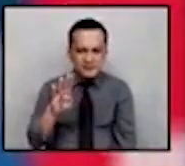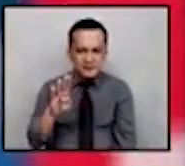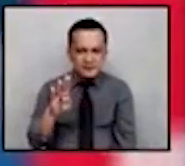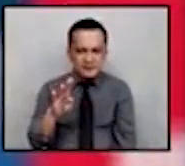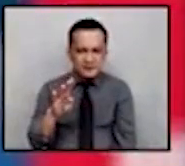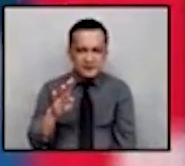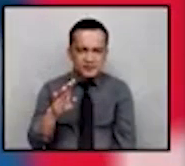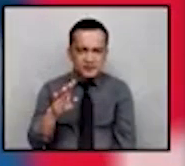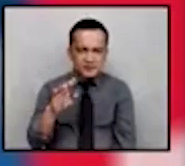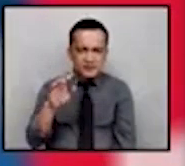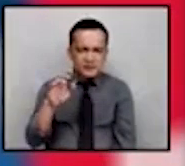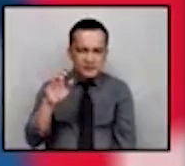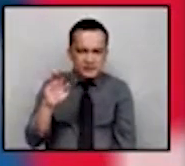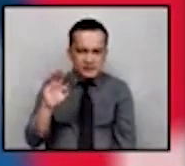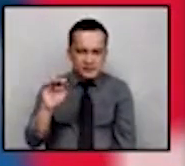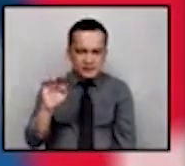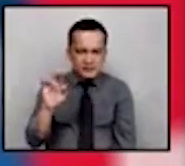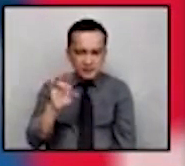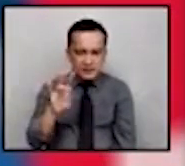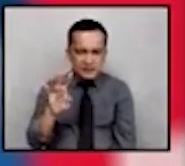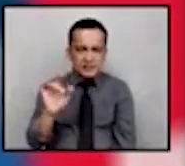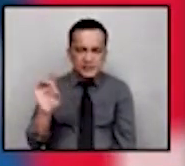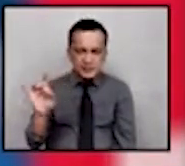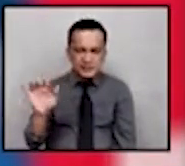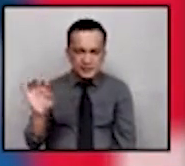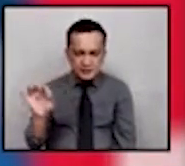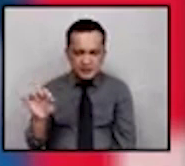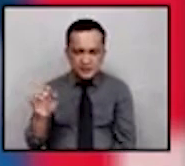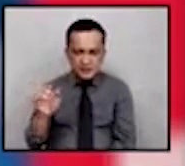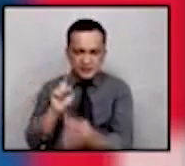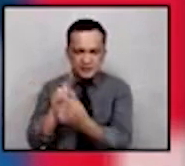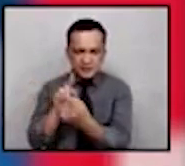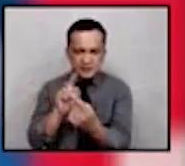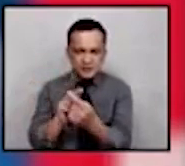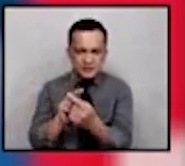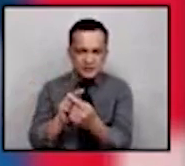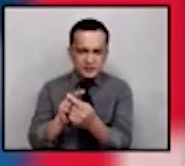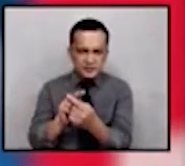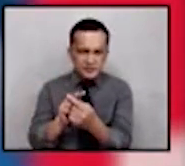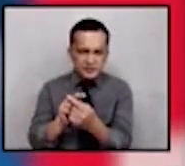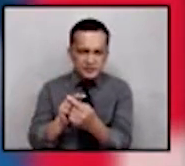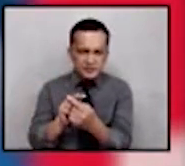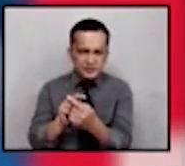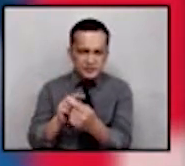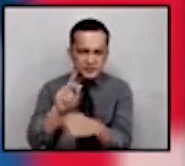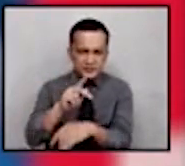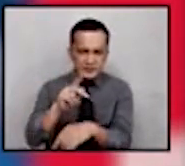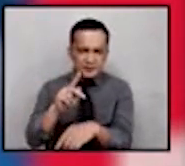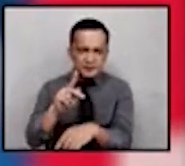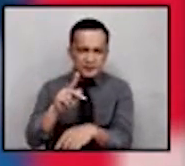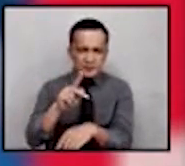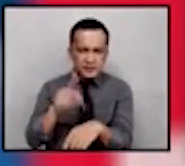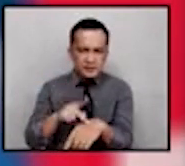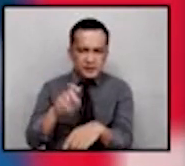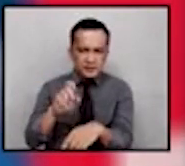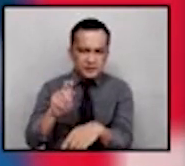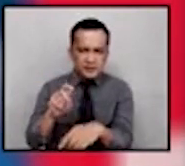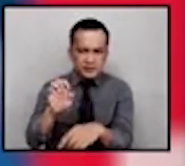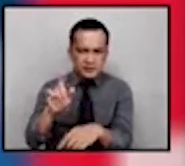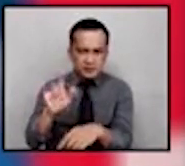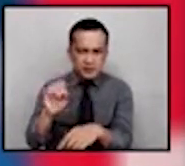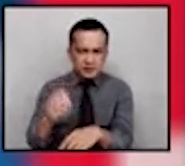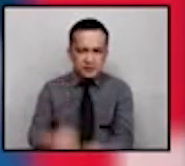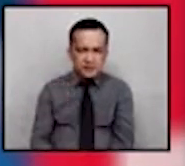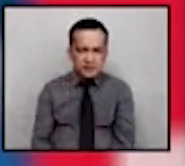February 17, 18, and 19, magkita-kita tayo sa Philippine Pet Expo. So, sinabi ko nga,